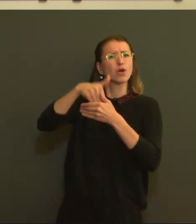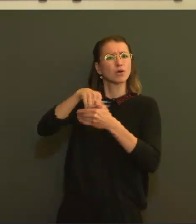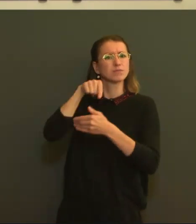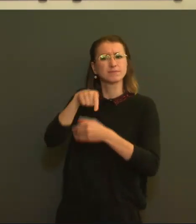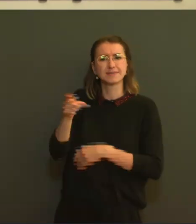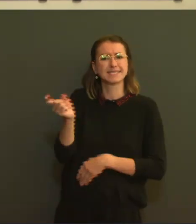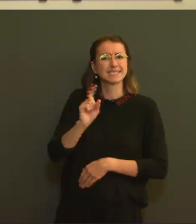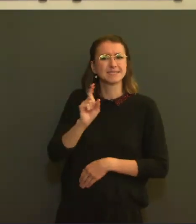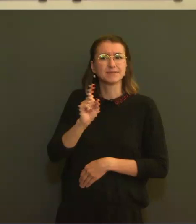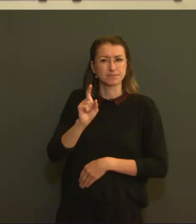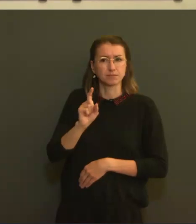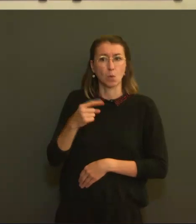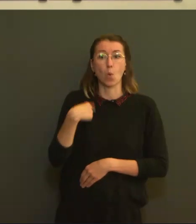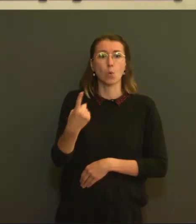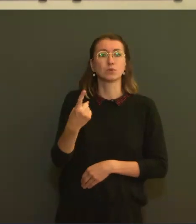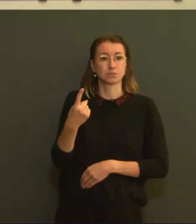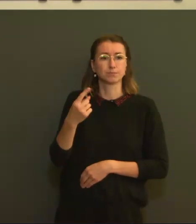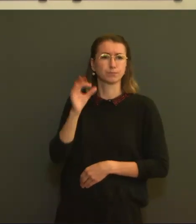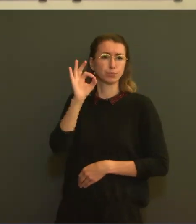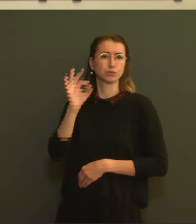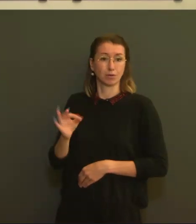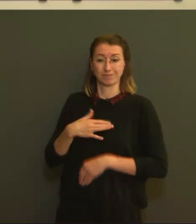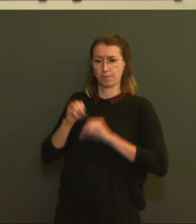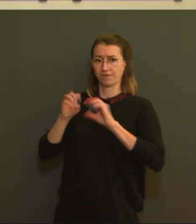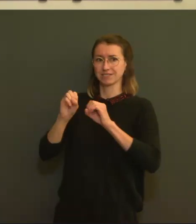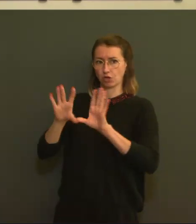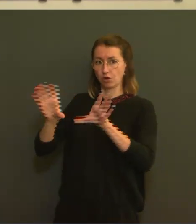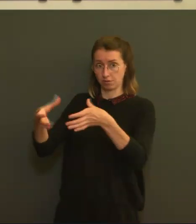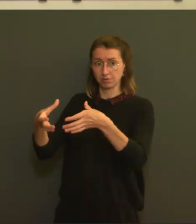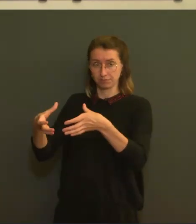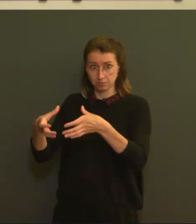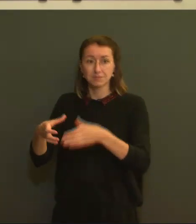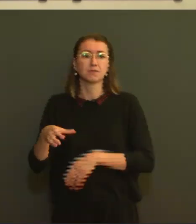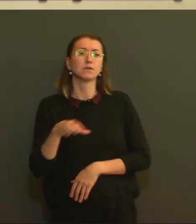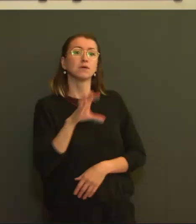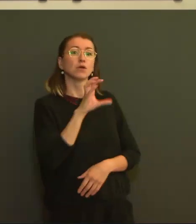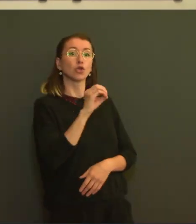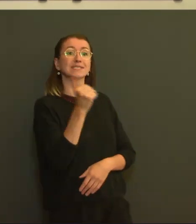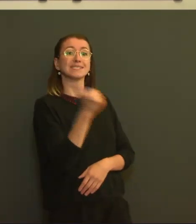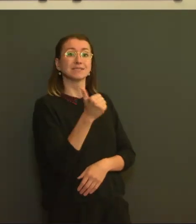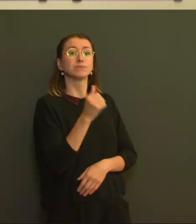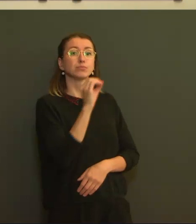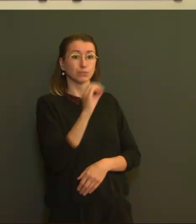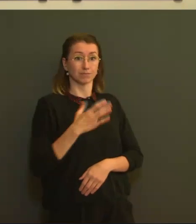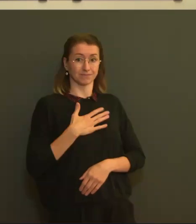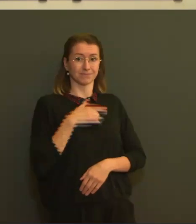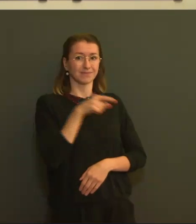du personnel mis en quarantaine, et 36 élèves, ce qui correspond à 0,8%